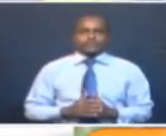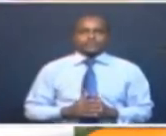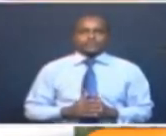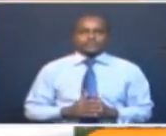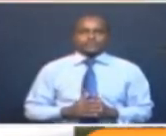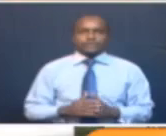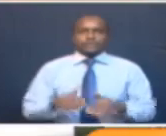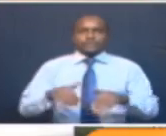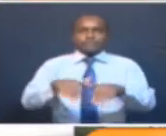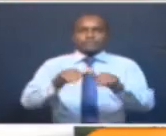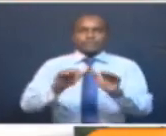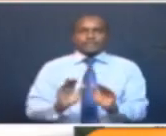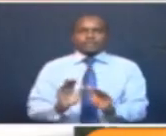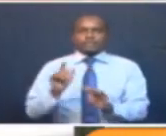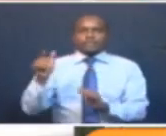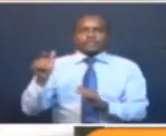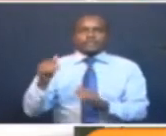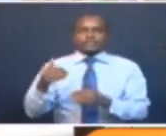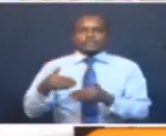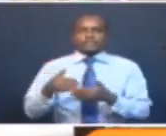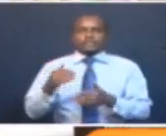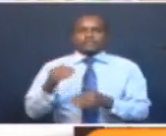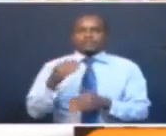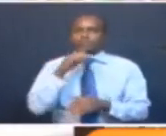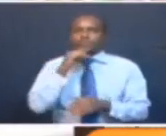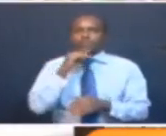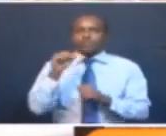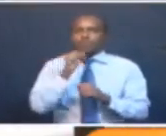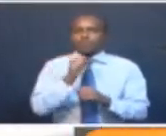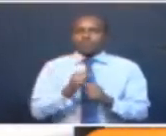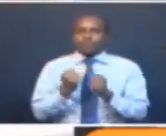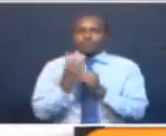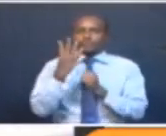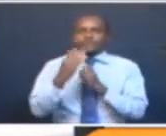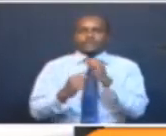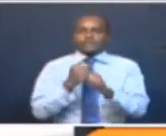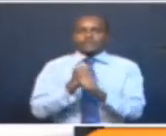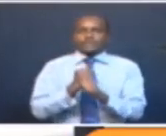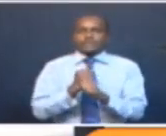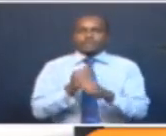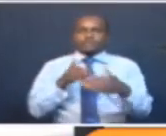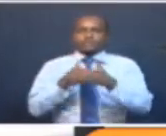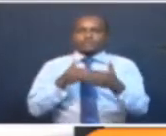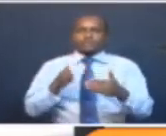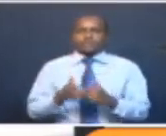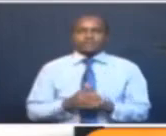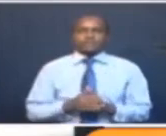Hafla ya mazishi ya kijana huyo mwenye umri wa miaka 14 ilikatizwa ghafla.